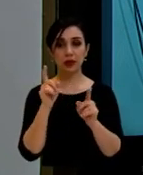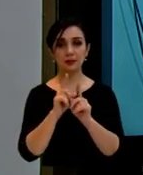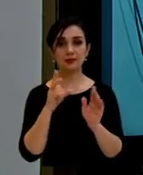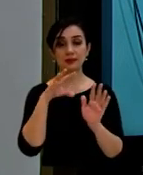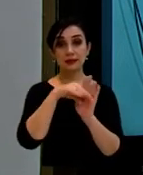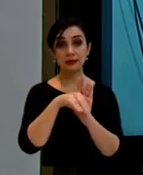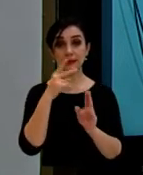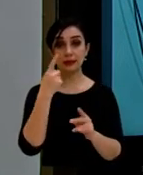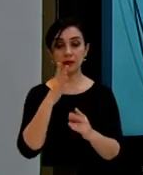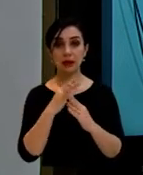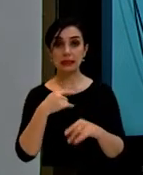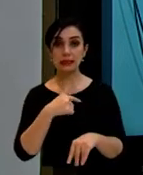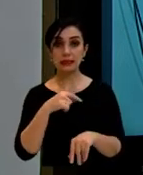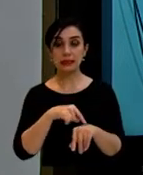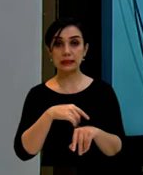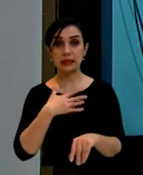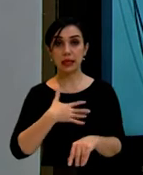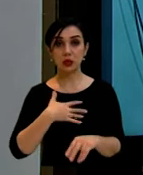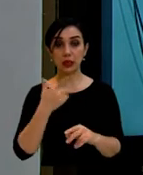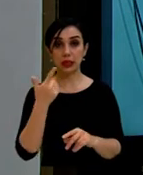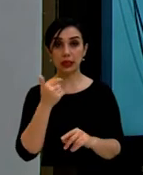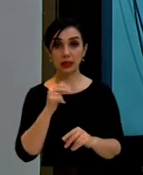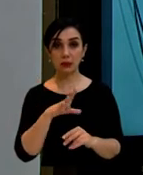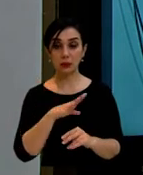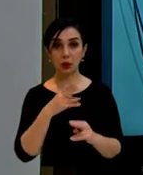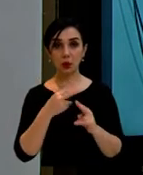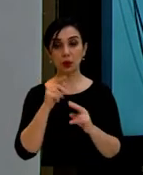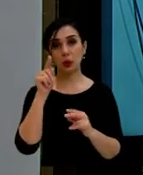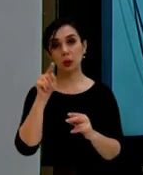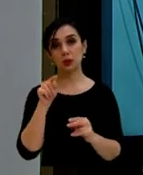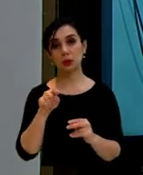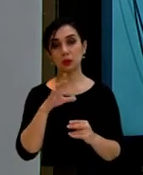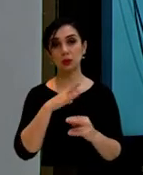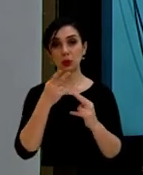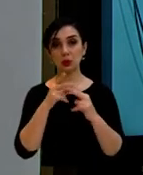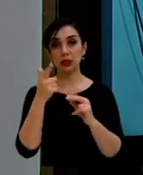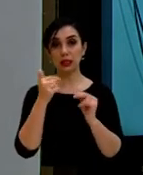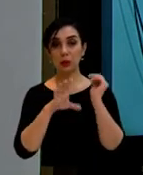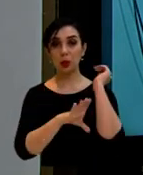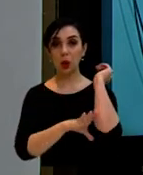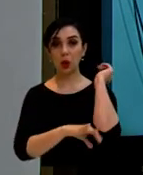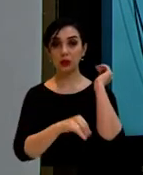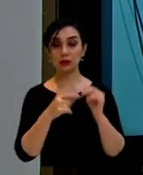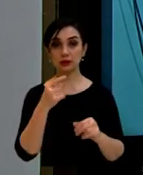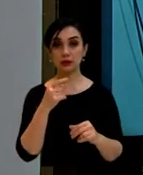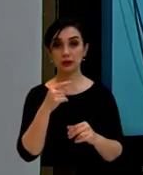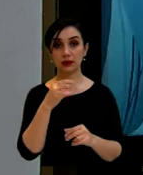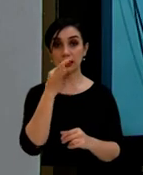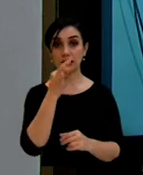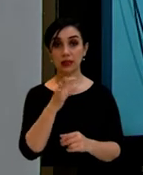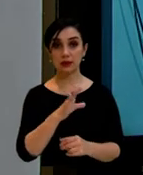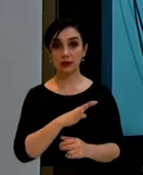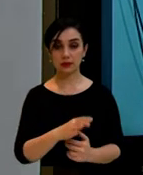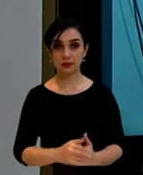ajratildi hamda his hayajon gap bo'lgani uchun undov belgisi o'sha gapning oxirida ishlatildi.